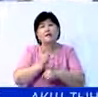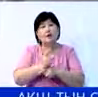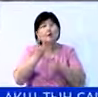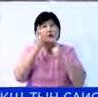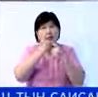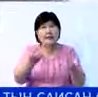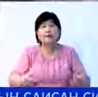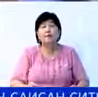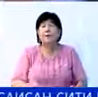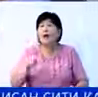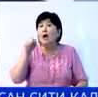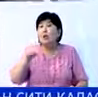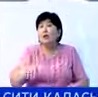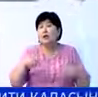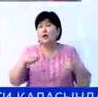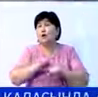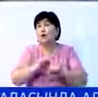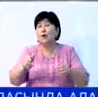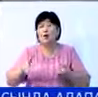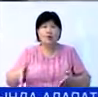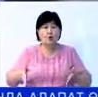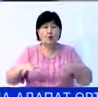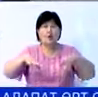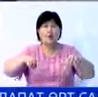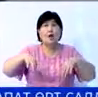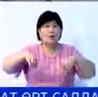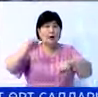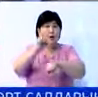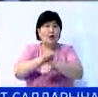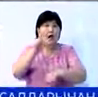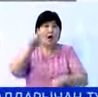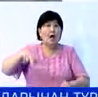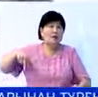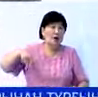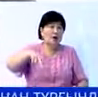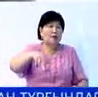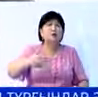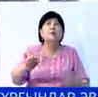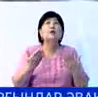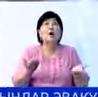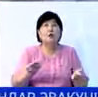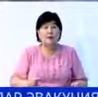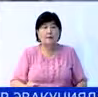жасалды. Мына жерде болмайды ғой апа, білесіз ғой, жолға болмайды ғой, машина тұрсын, адам жүрсін да апажаным, не мынау?